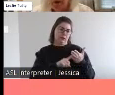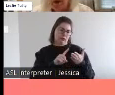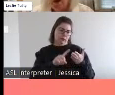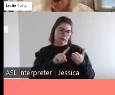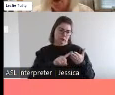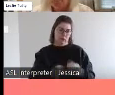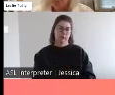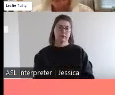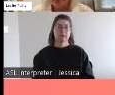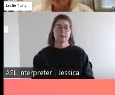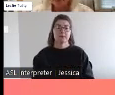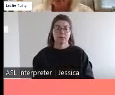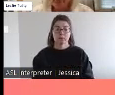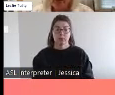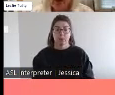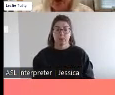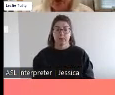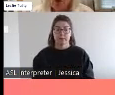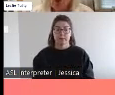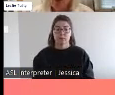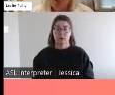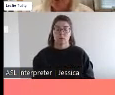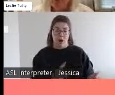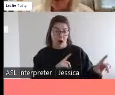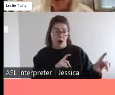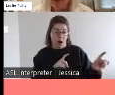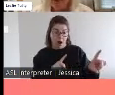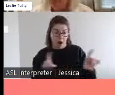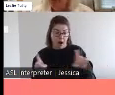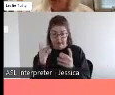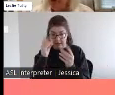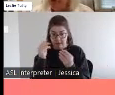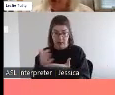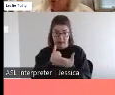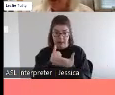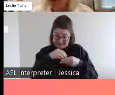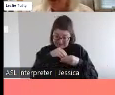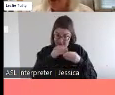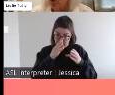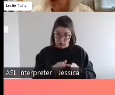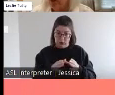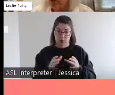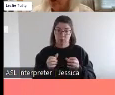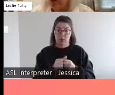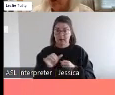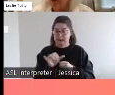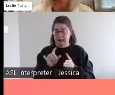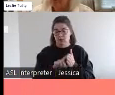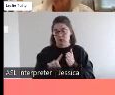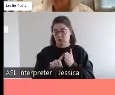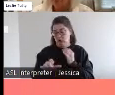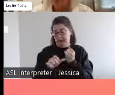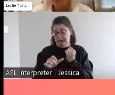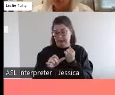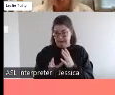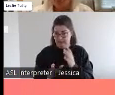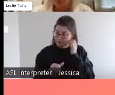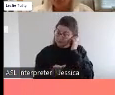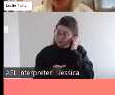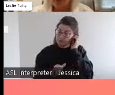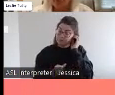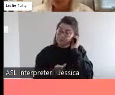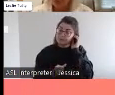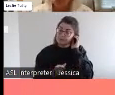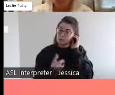du temps et de l'effort et de la participation à cette étude. Les données d'enquête ont été recueillies en personne avec